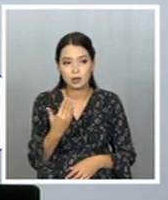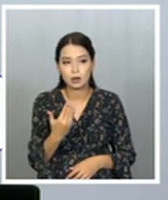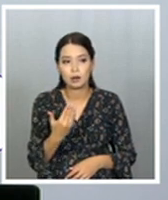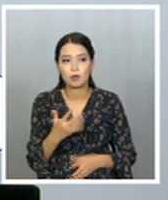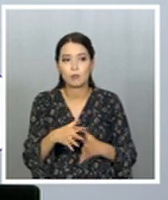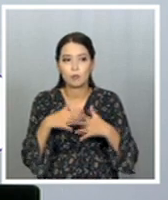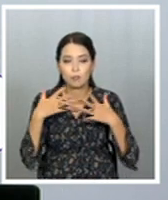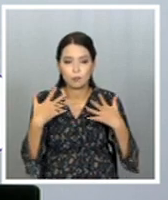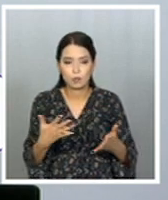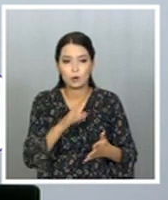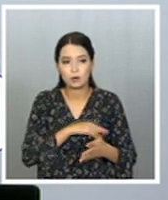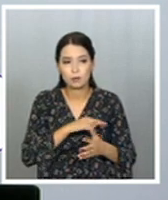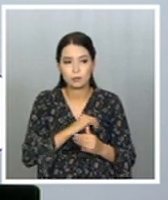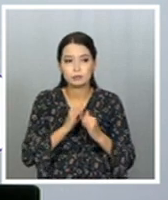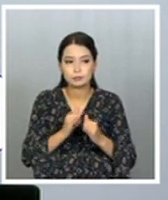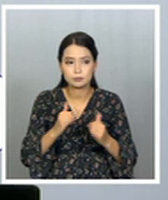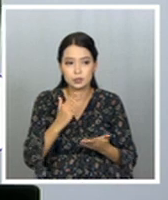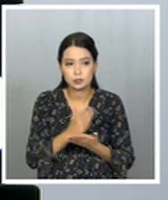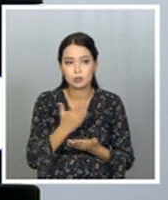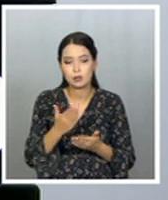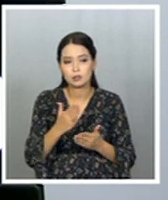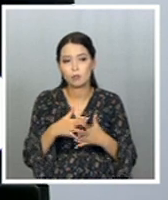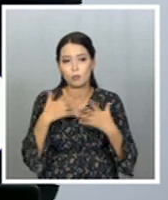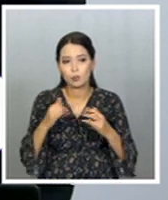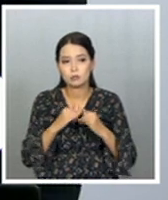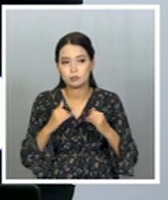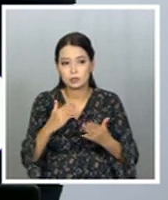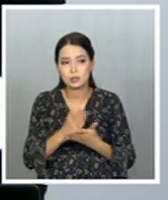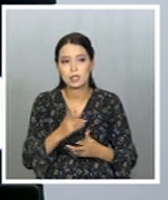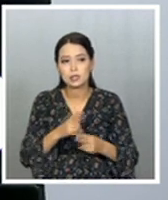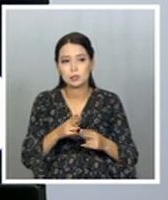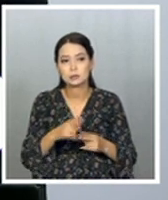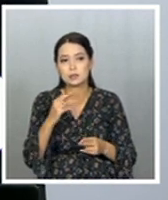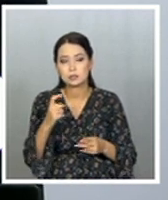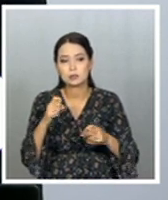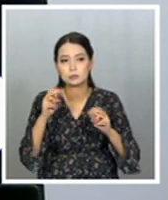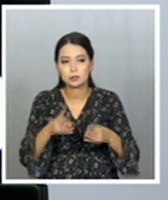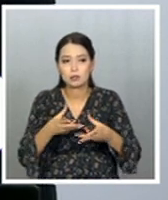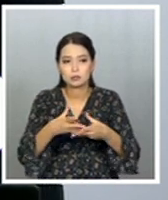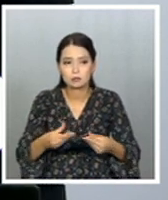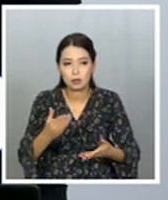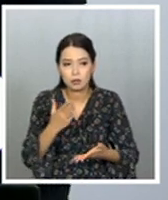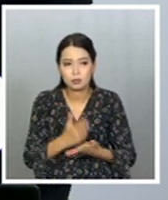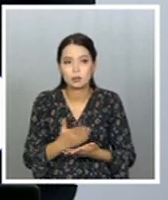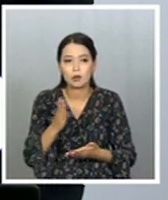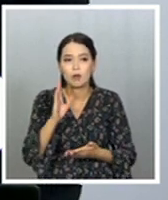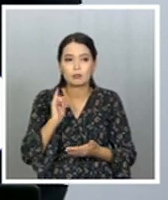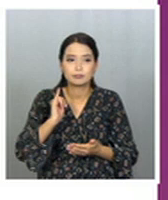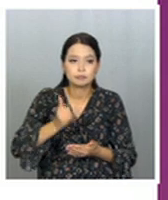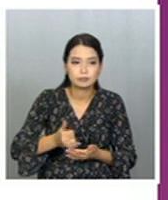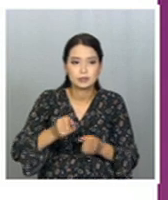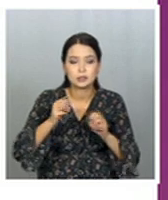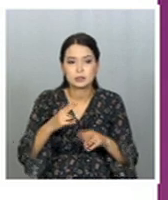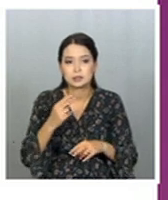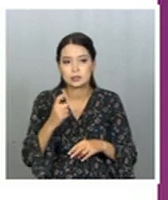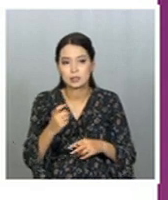оны байытады, темірлік цехта шойынды балқытады, болат құю цехында болатты балқытады,